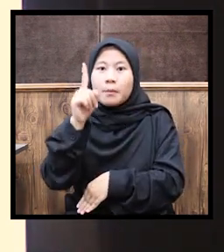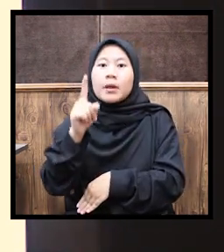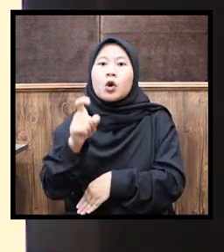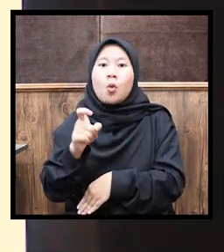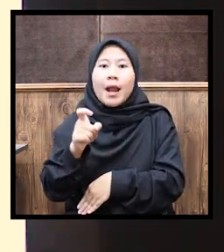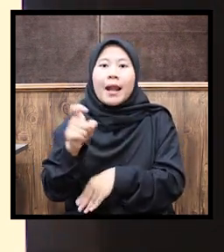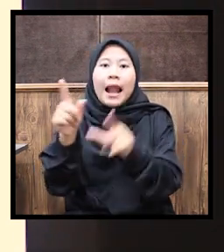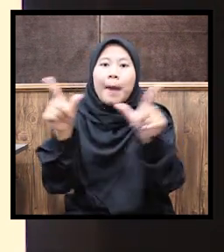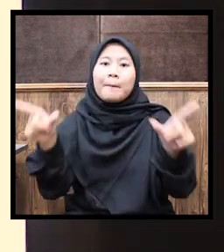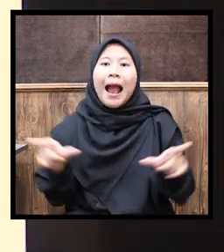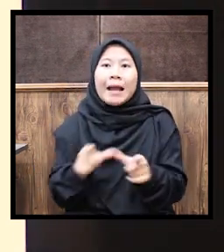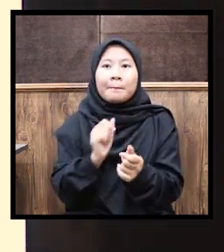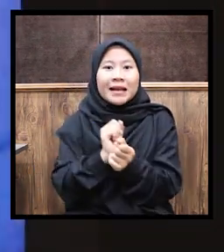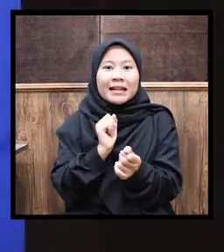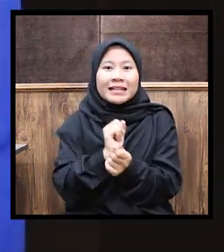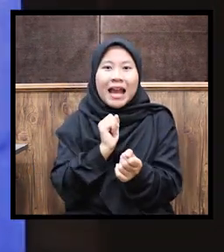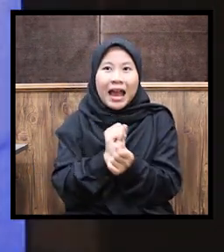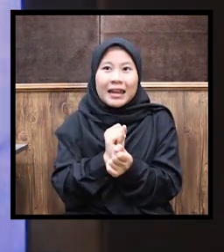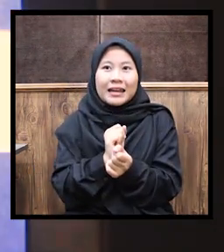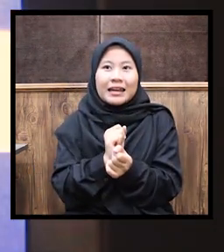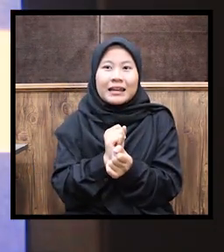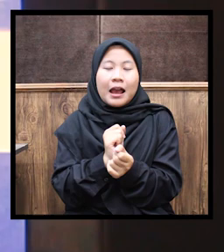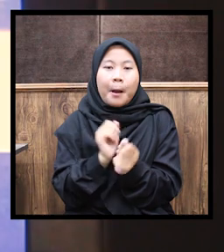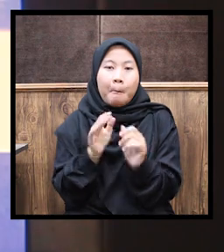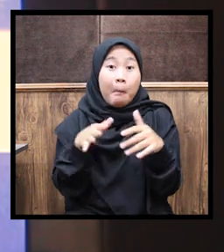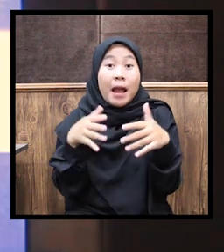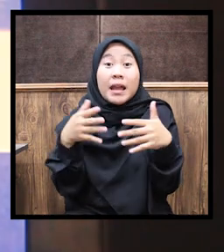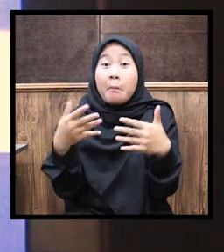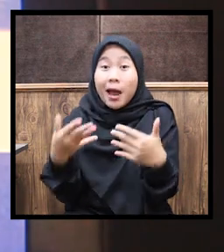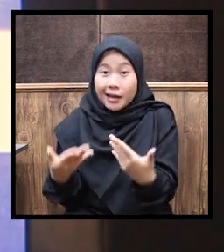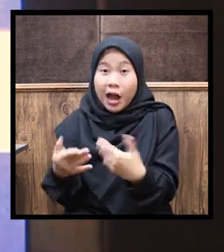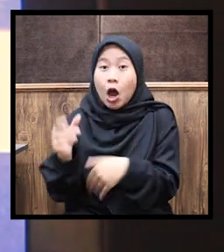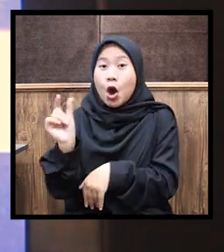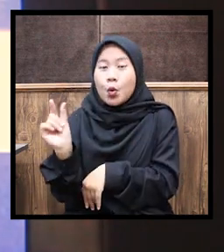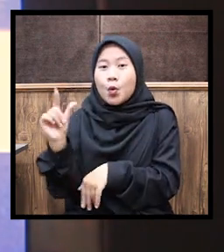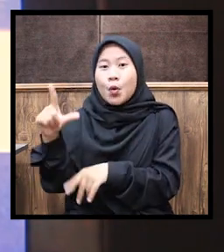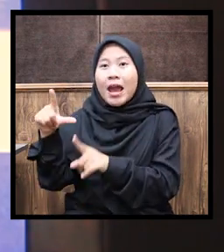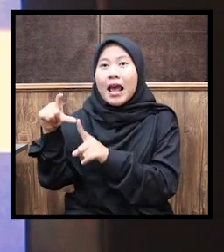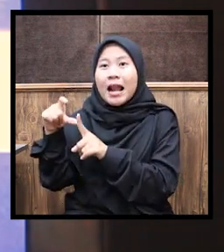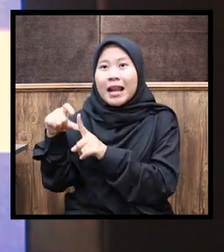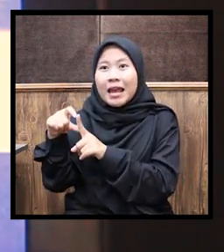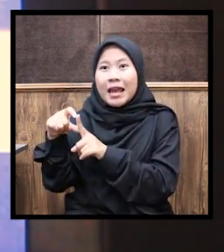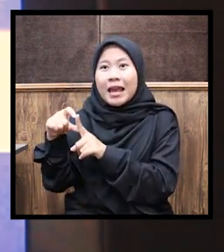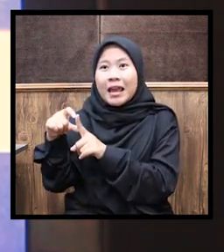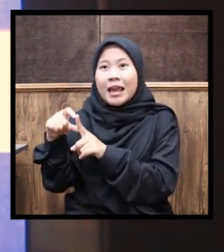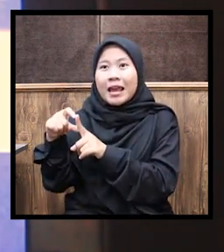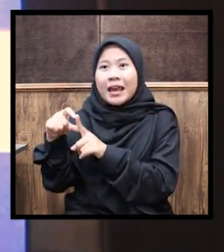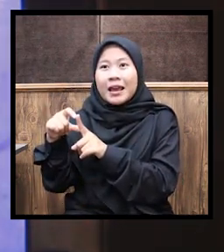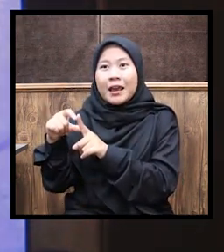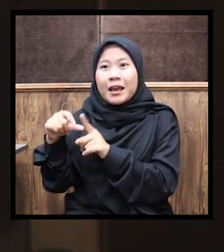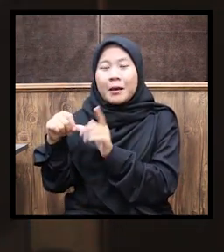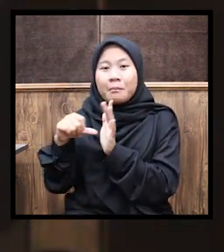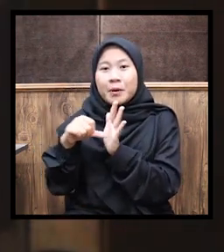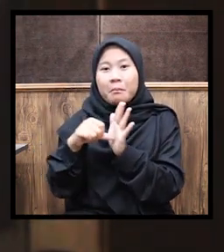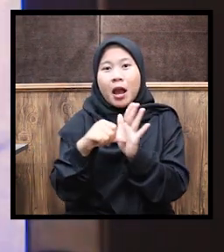di situ e sejauh mana ketenag kerjaan bant melihat hal